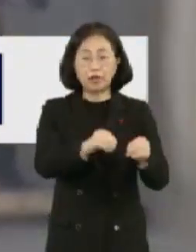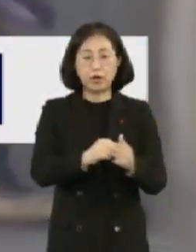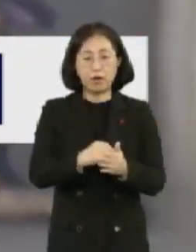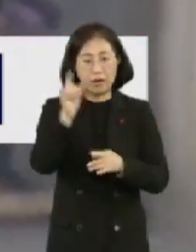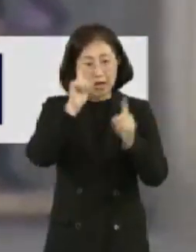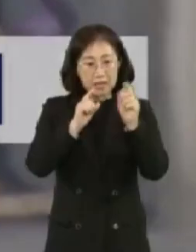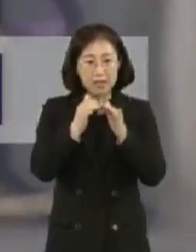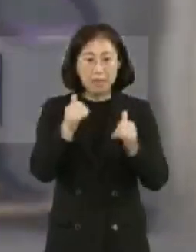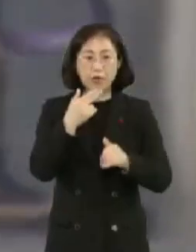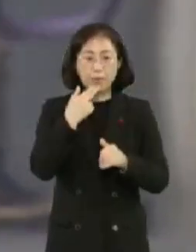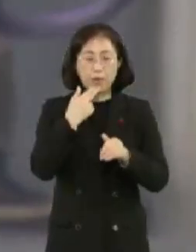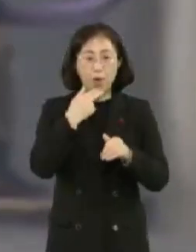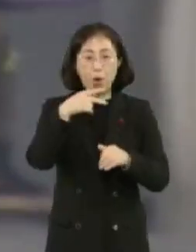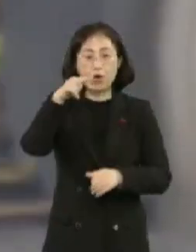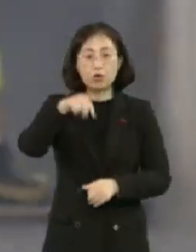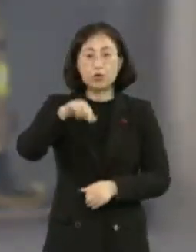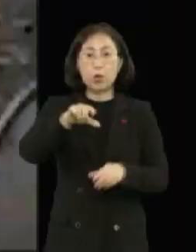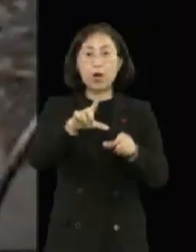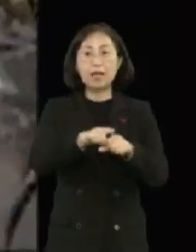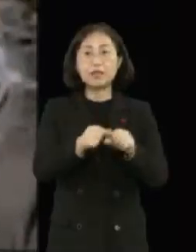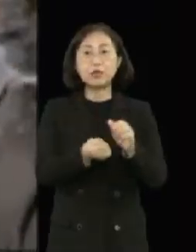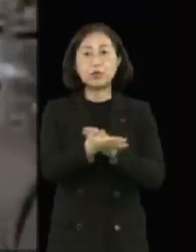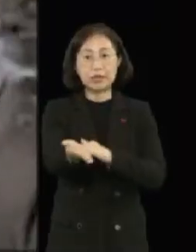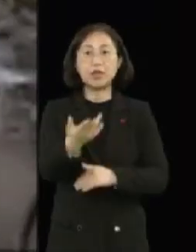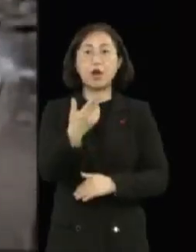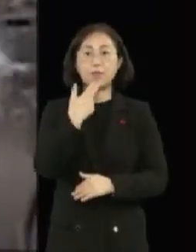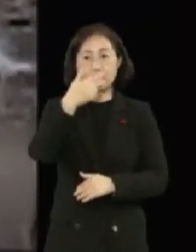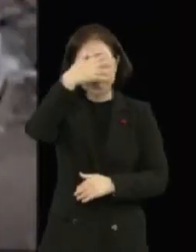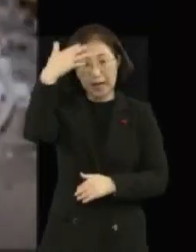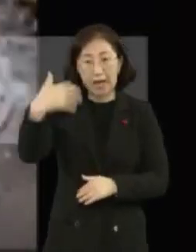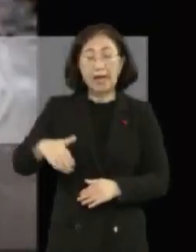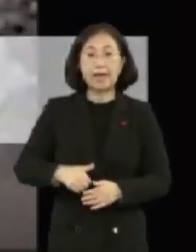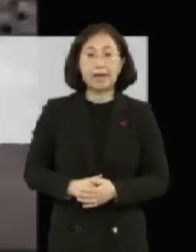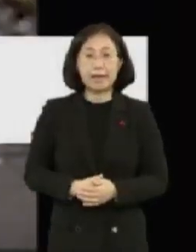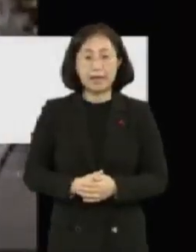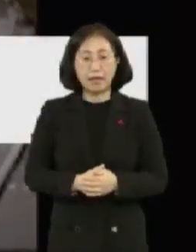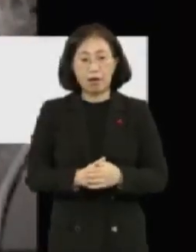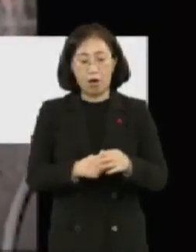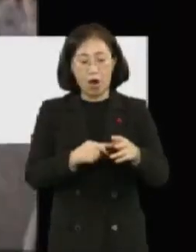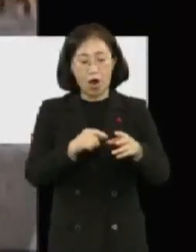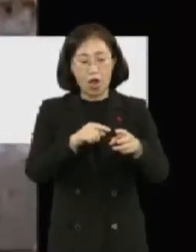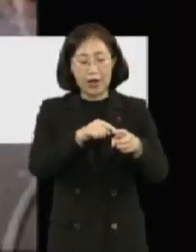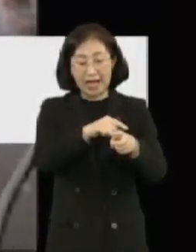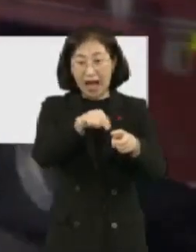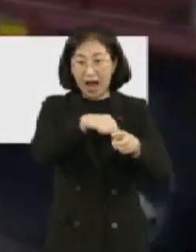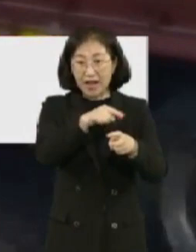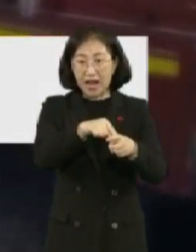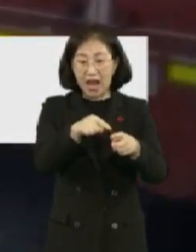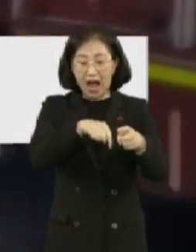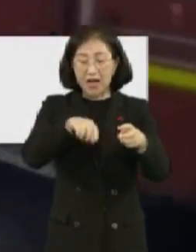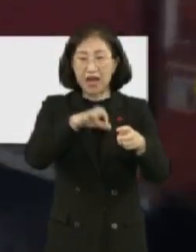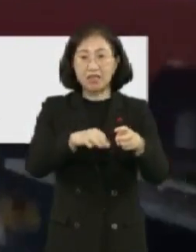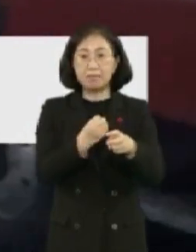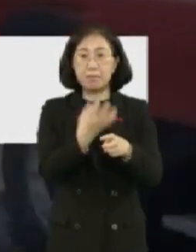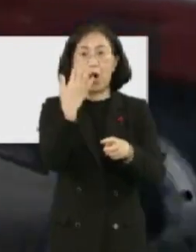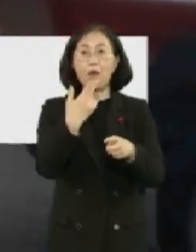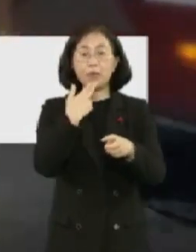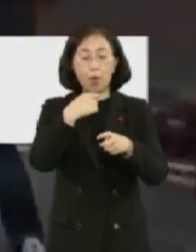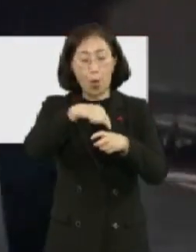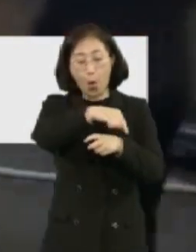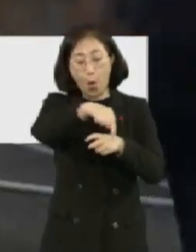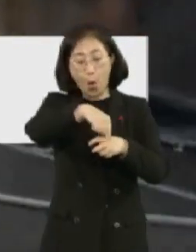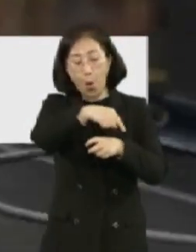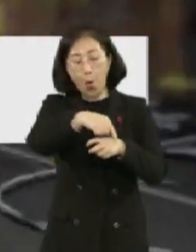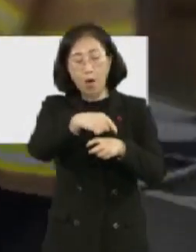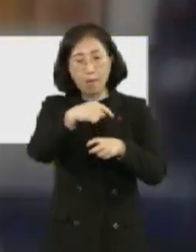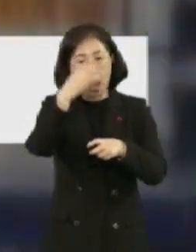없었고 수소도 유출되지 않았습니다. 탱크가 이제 내부는 폭발 안 했고 바깥 표면에 있잖아요.